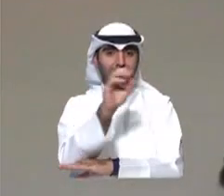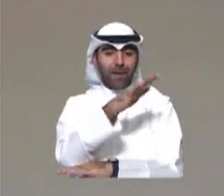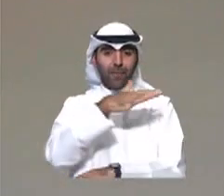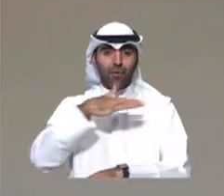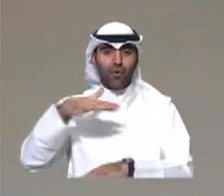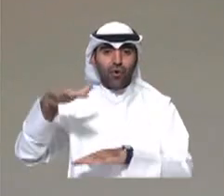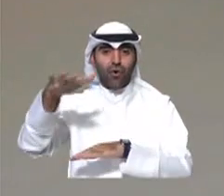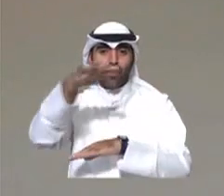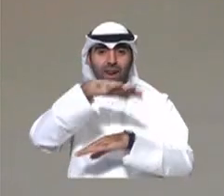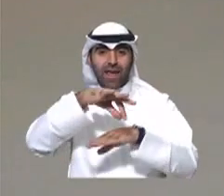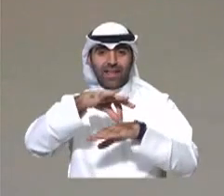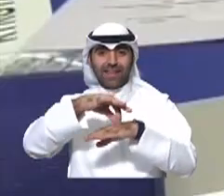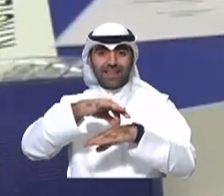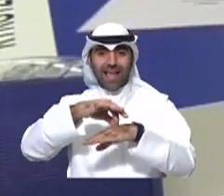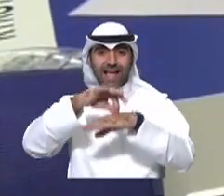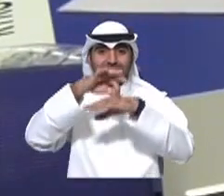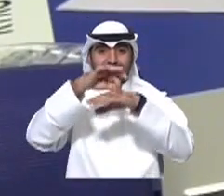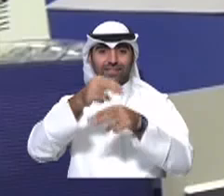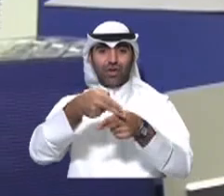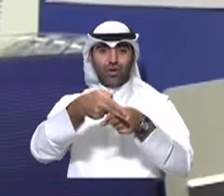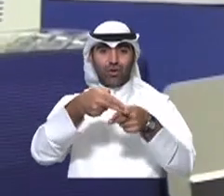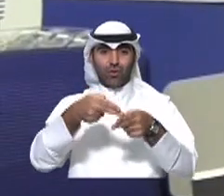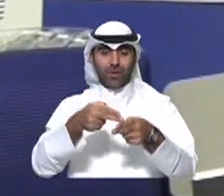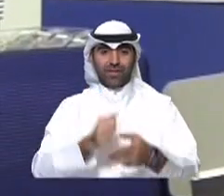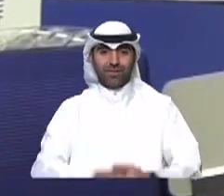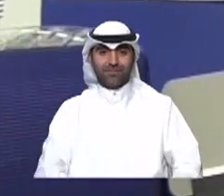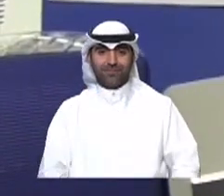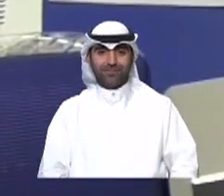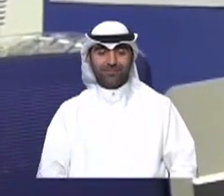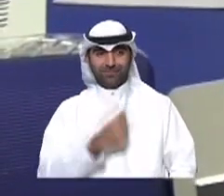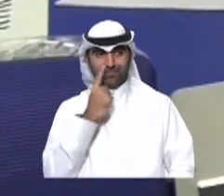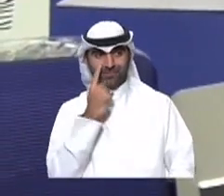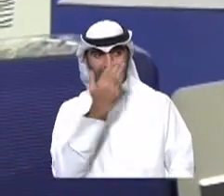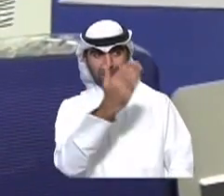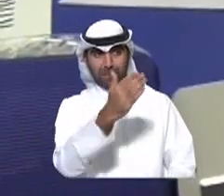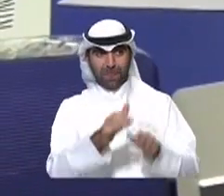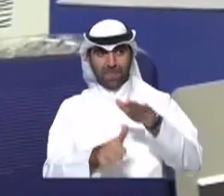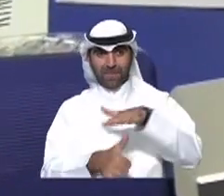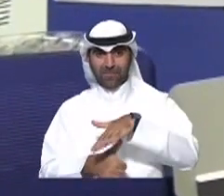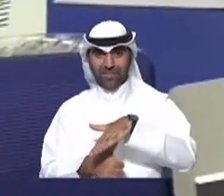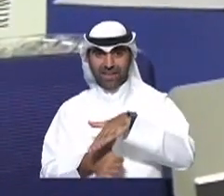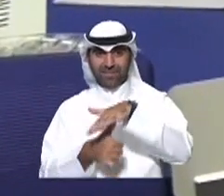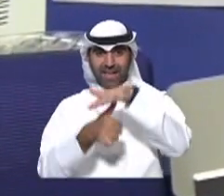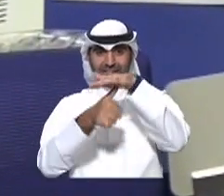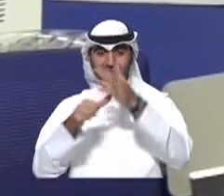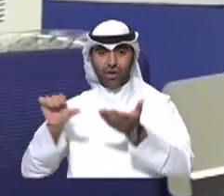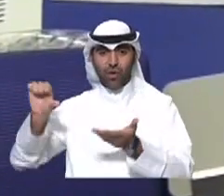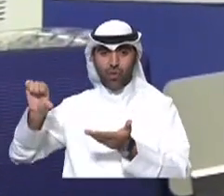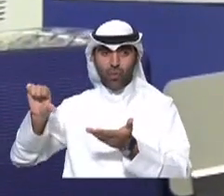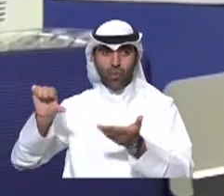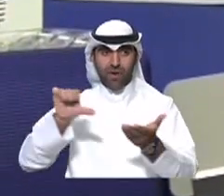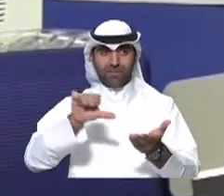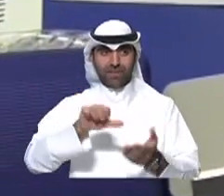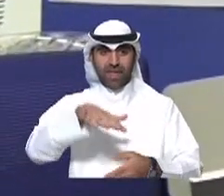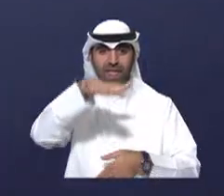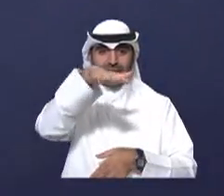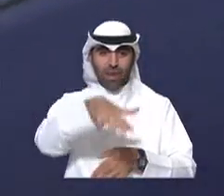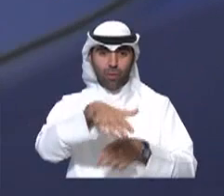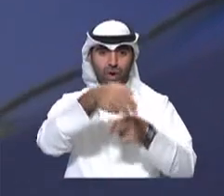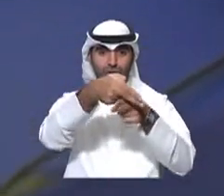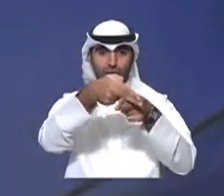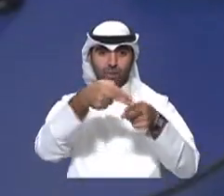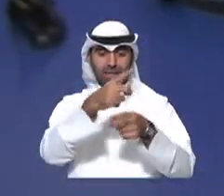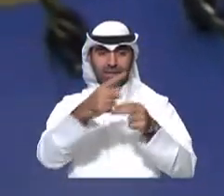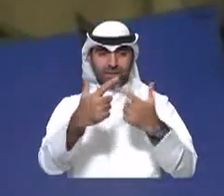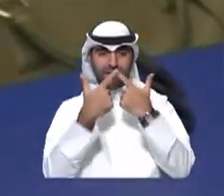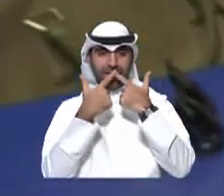واستخدام التطبيقات للهواتف الذكي. رئيس قسم القضايا والتحقيقات أشار إلى أن الهيئة العامة لمكافحة الفساد